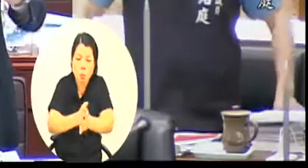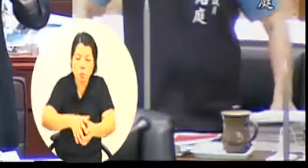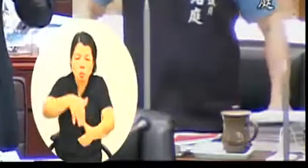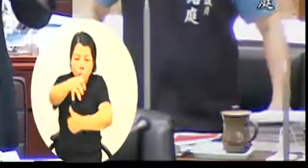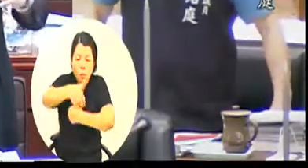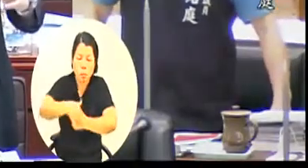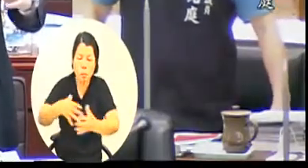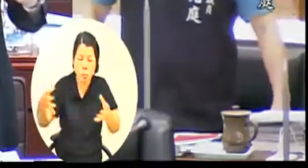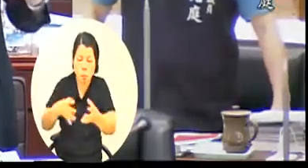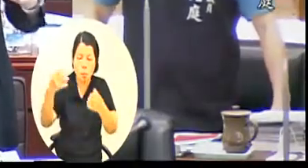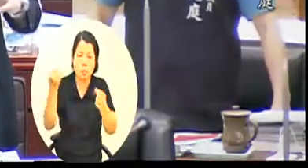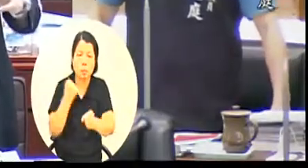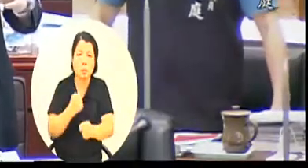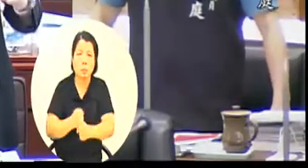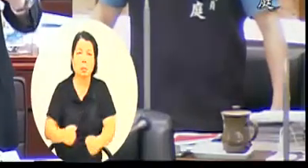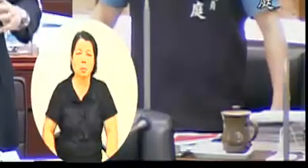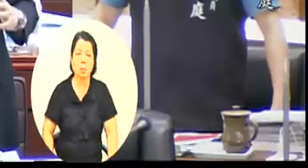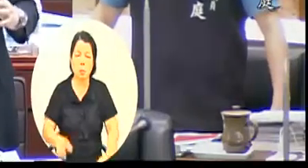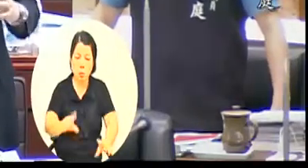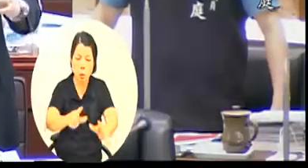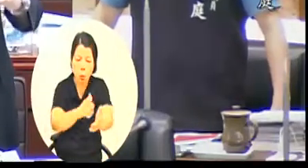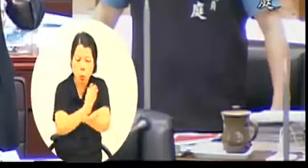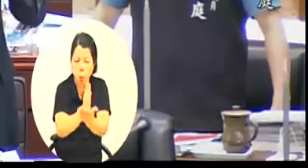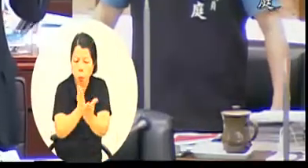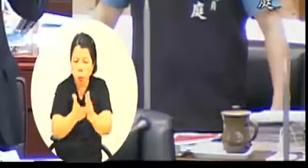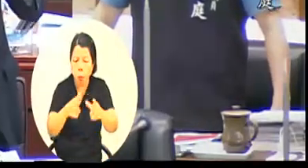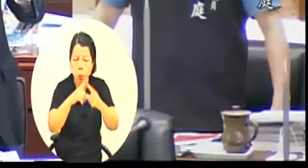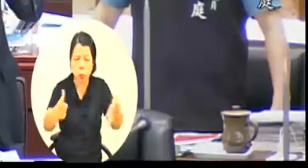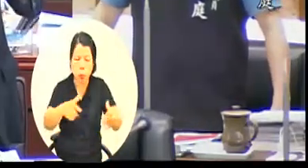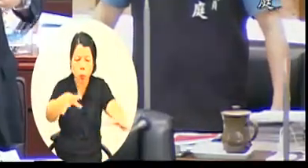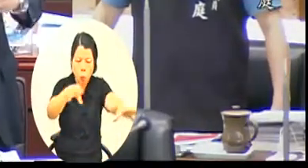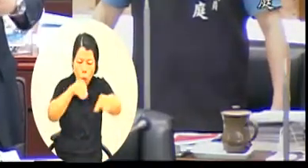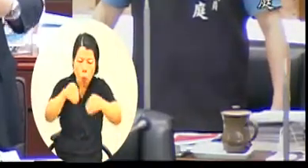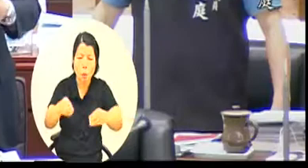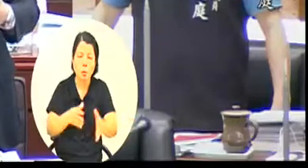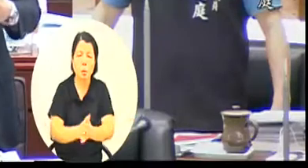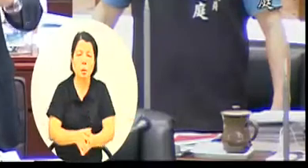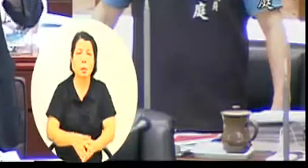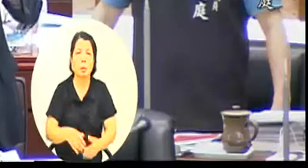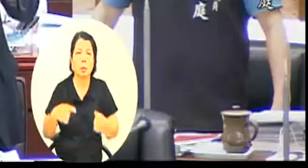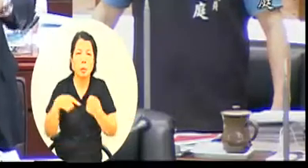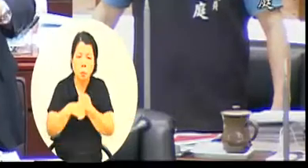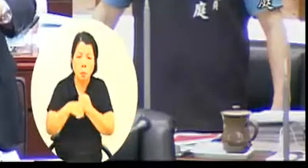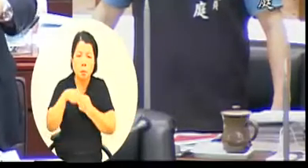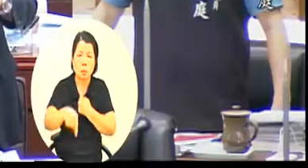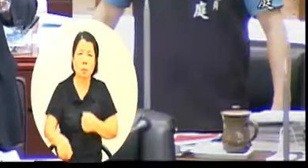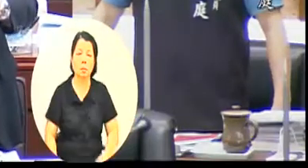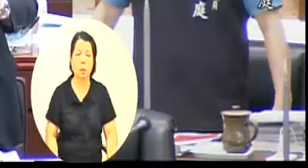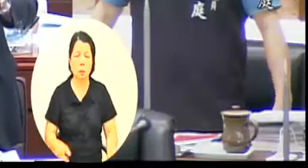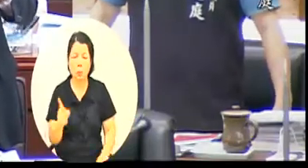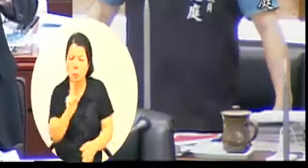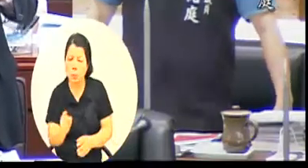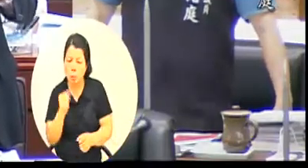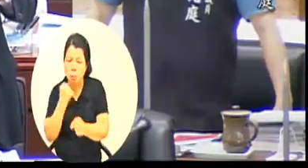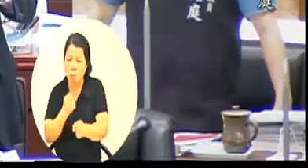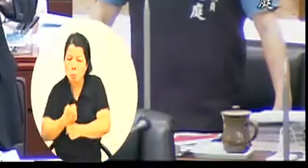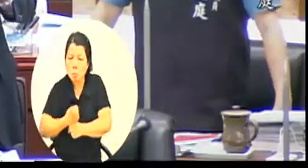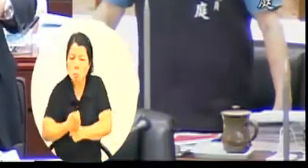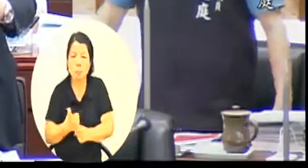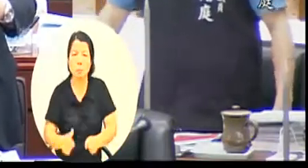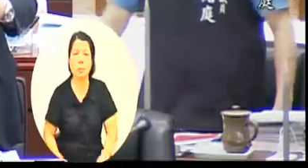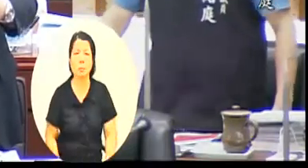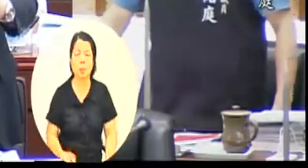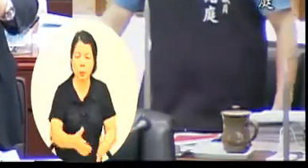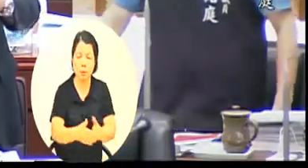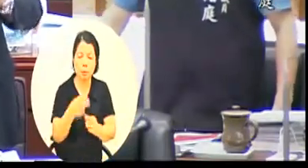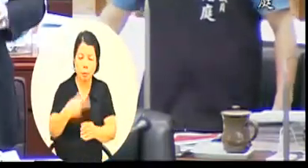合作，把这些样态搞清楚，把具体的一些建议，比如说怎么样是比较进步的那个做法，我们来去努